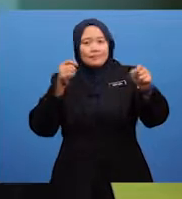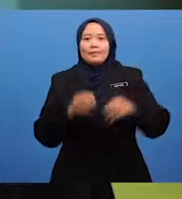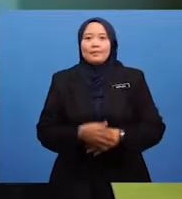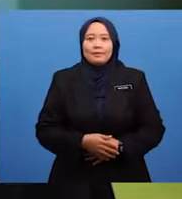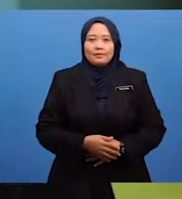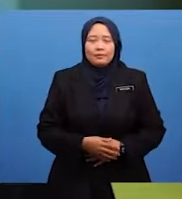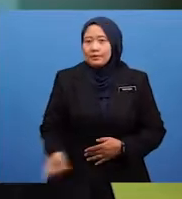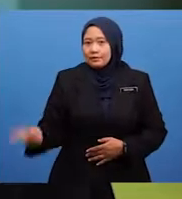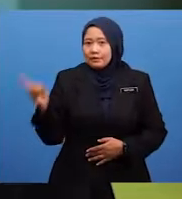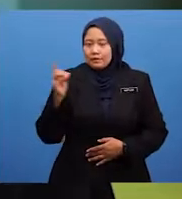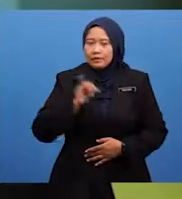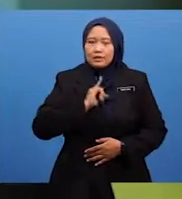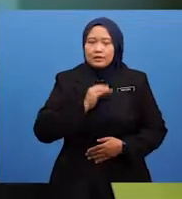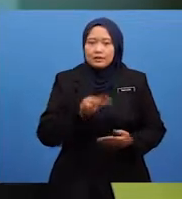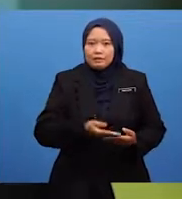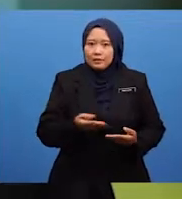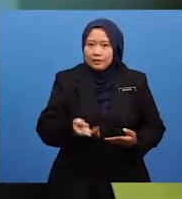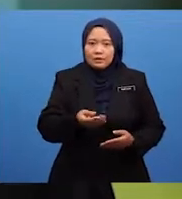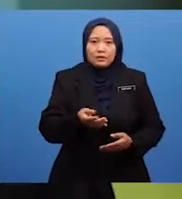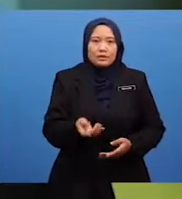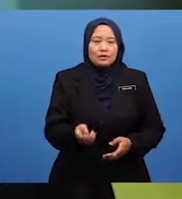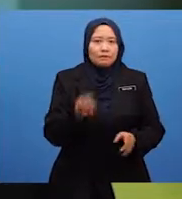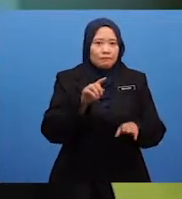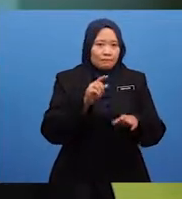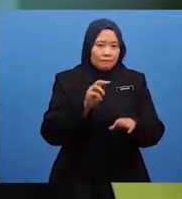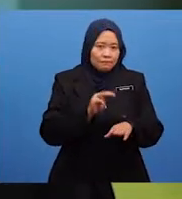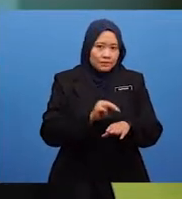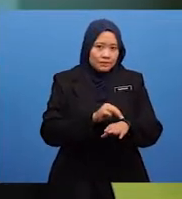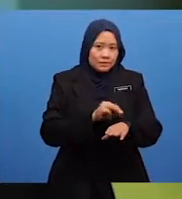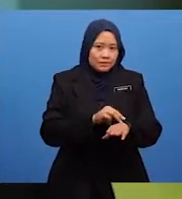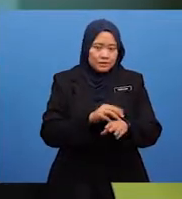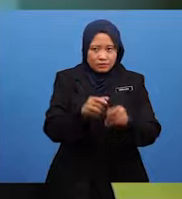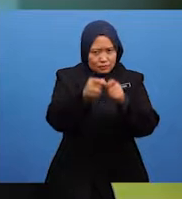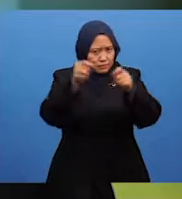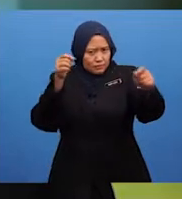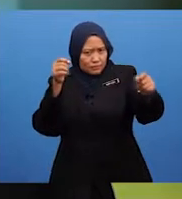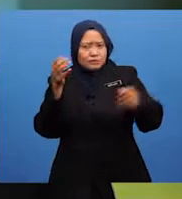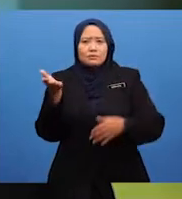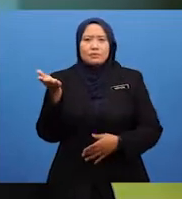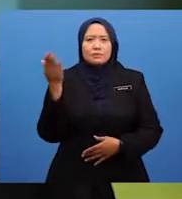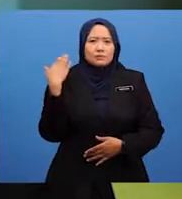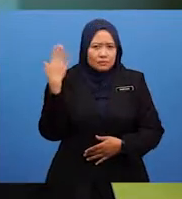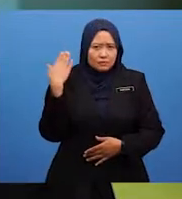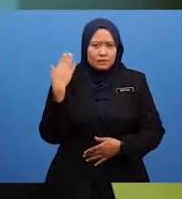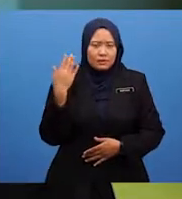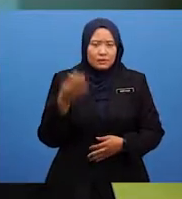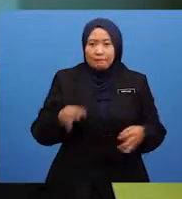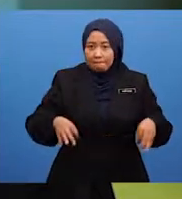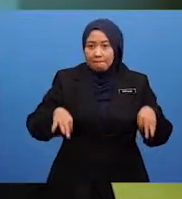Daya yang cikgu berikan semasa menarik busu ini penting bagi menentukan jarak panah cikgu ini